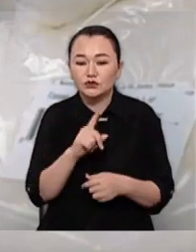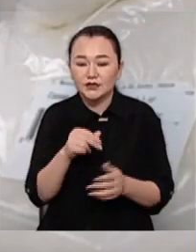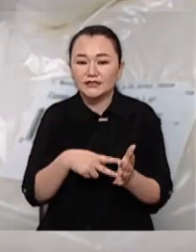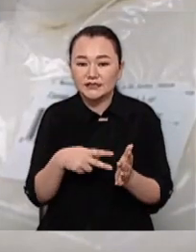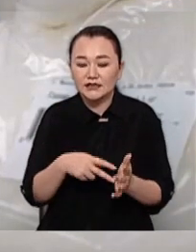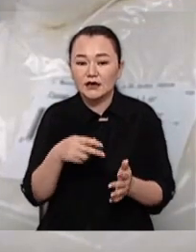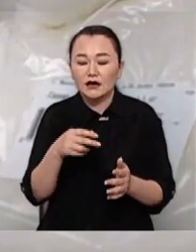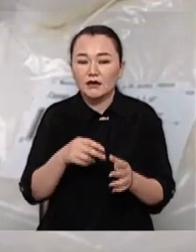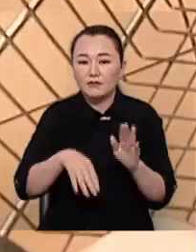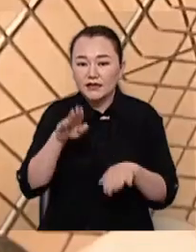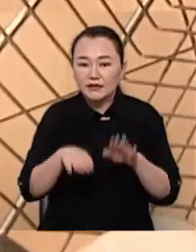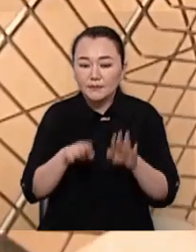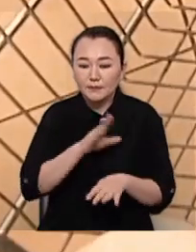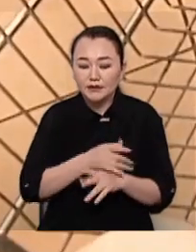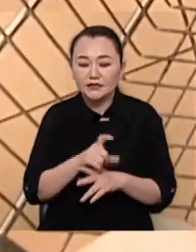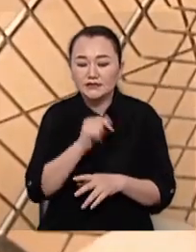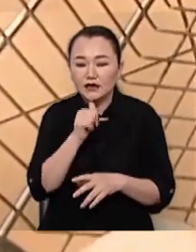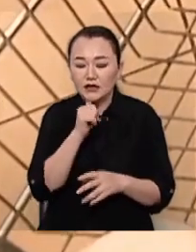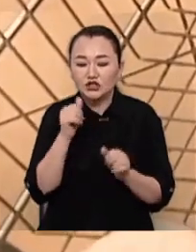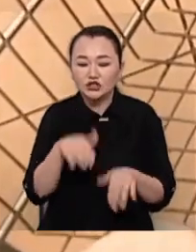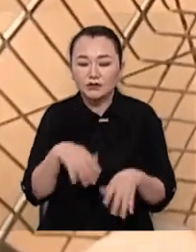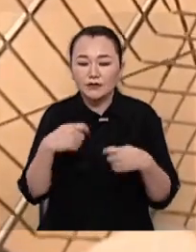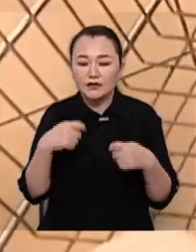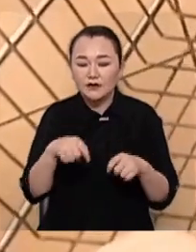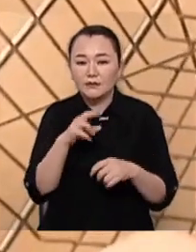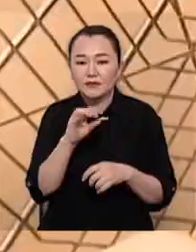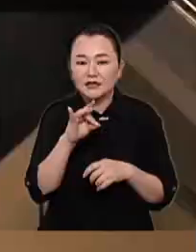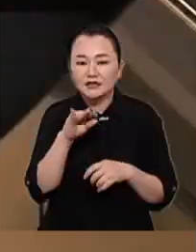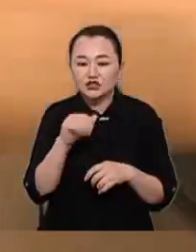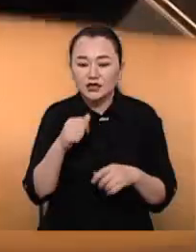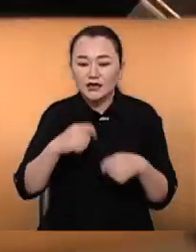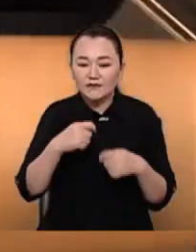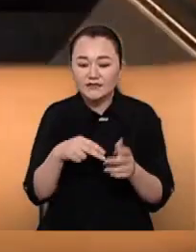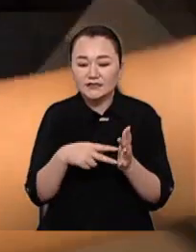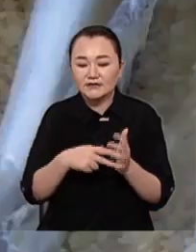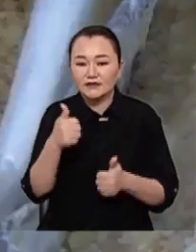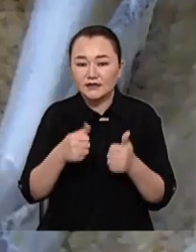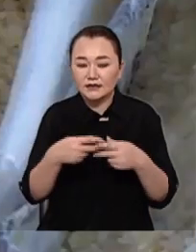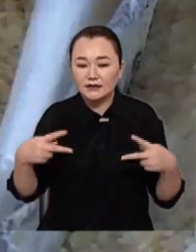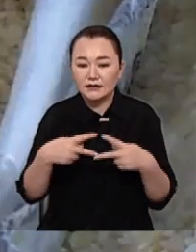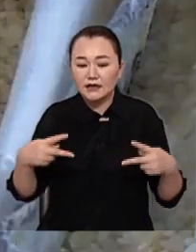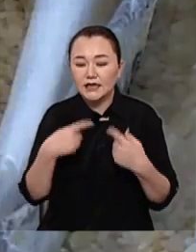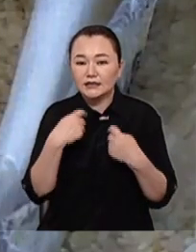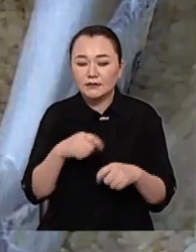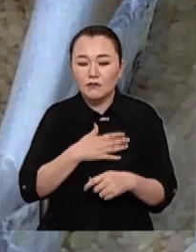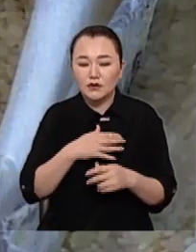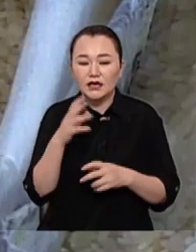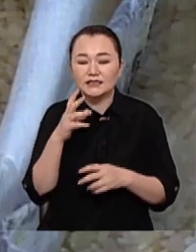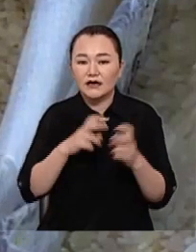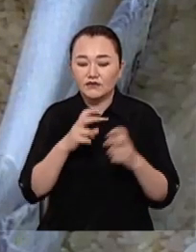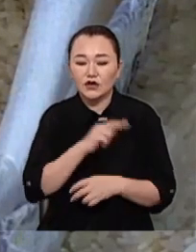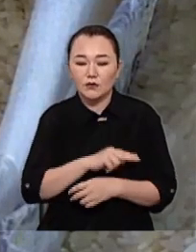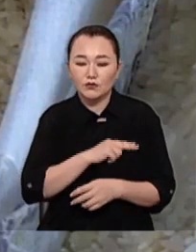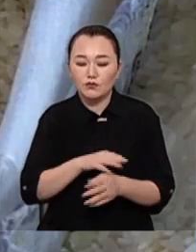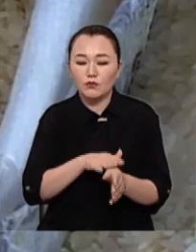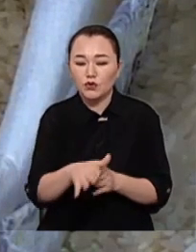и прыгала. Именно поэтому сахар в Казахстане решено продавать на биржевых торгах и сравнять цены. Это позволит нашим заводам заработать на